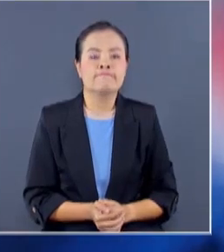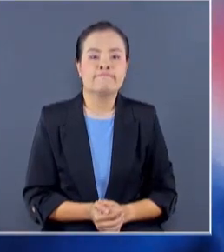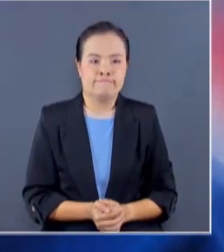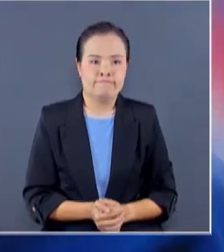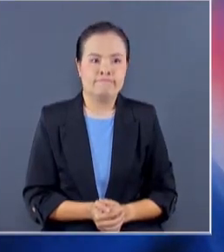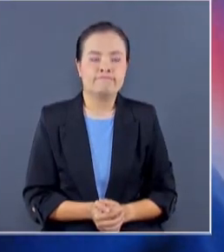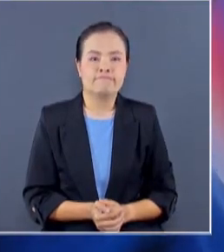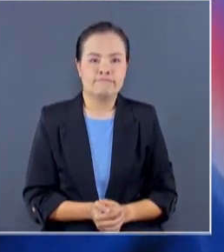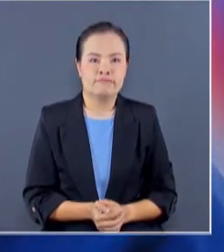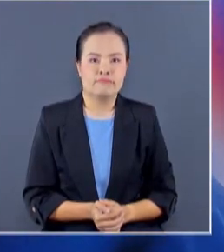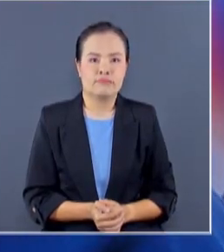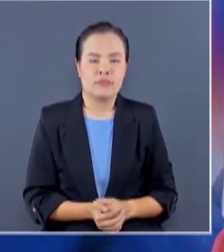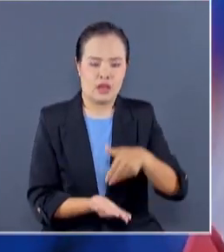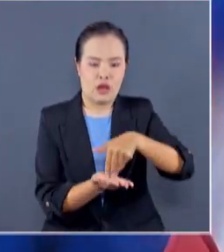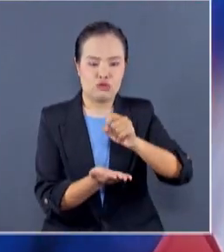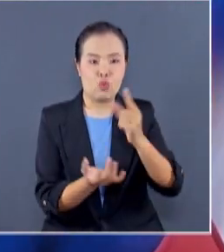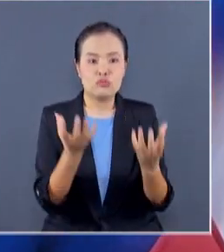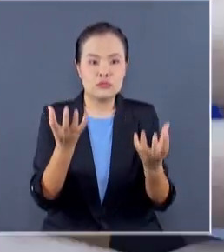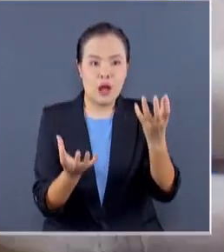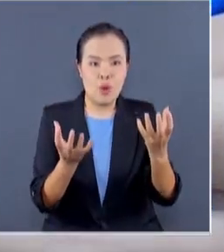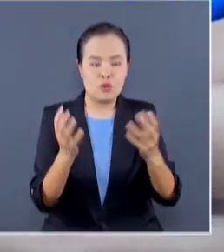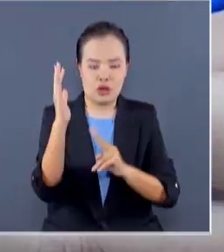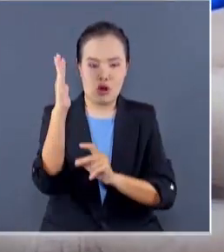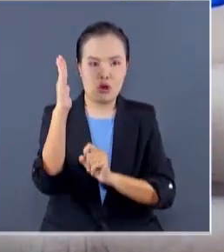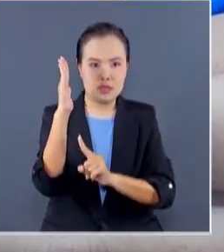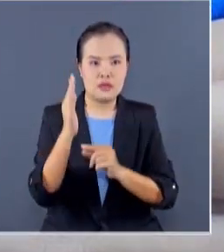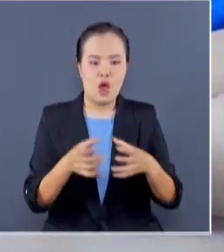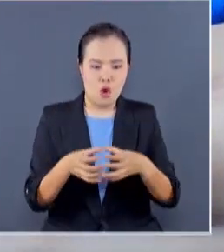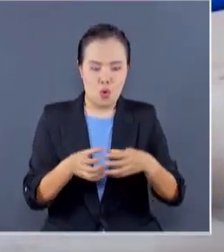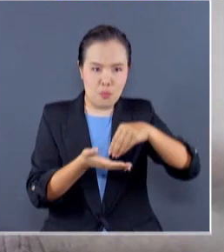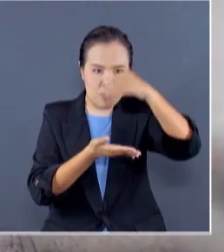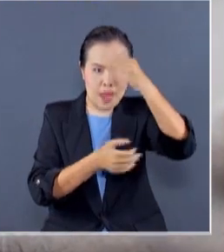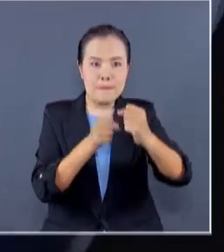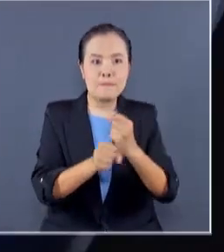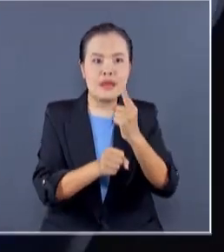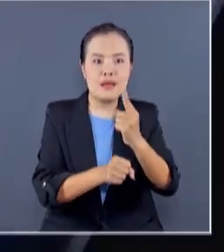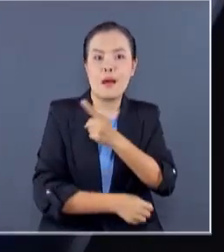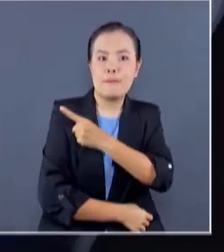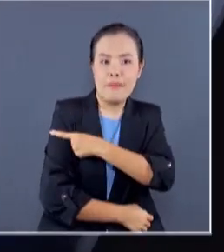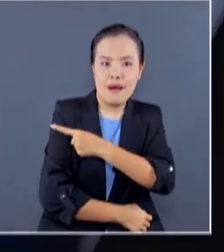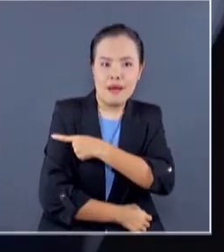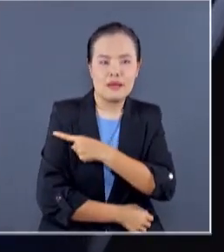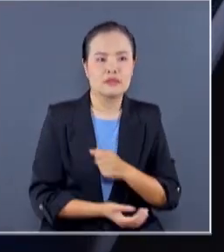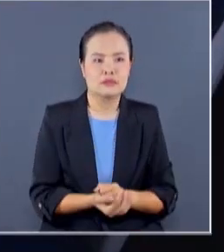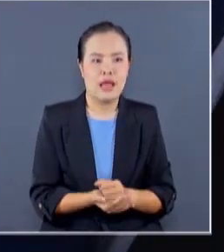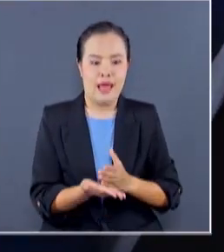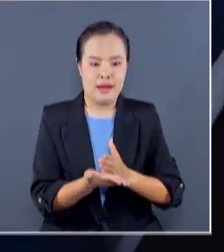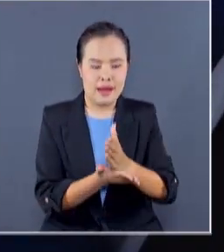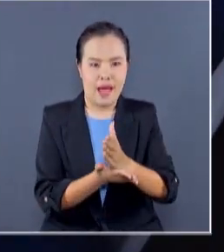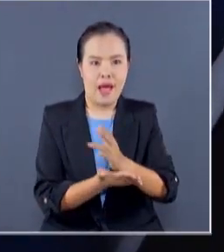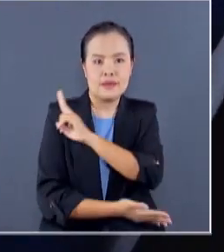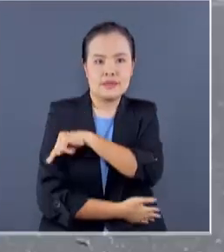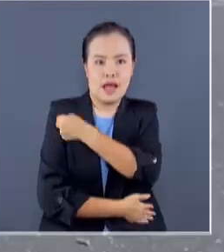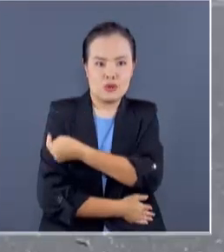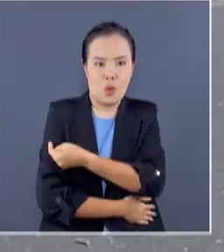นี่เป็นบรรยากาศที่ศูนย์ดำรงธรรมจังหวัดนครศรีธรรมราชนะคะกลุ่มนักศึกษาชั้นปี1ระดับปริญญาตรีนี่แหละเรียนคณะสาธารณสุขศ